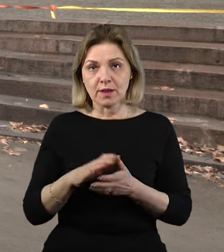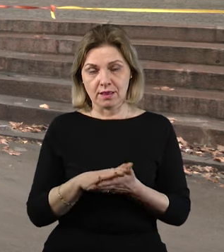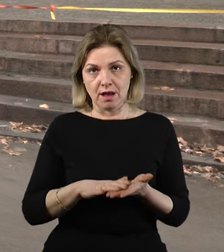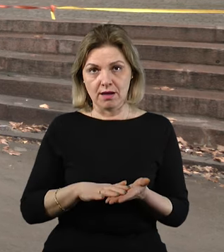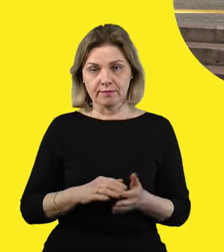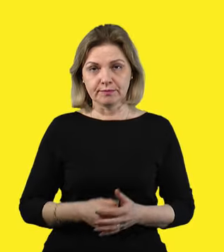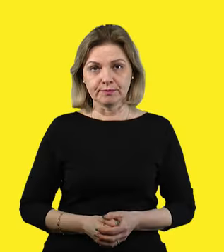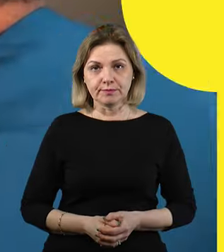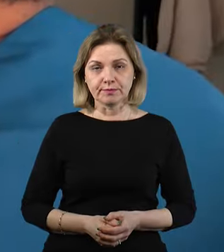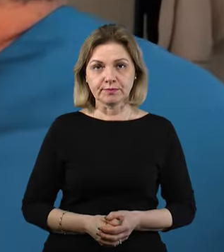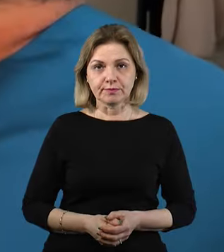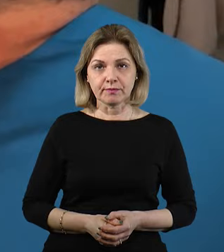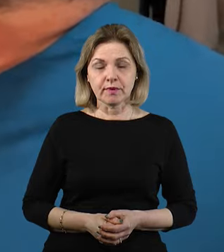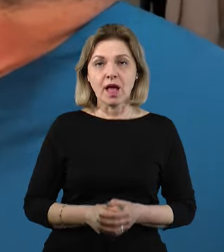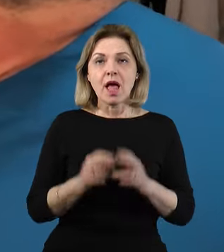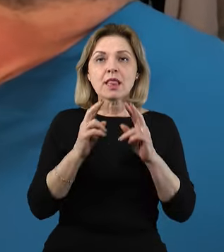випуску.